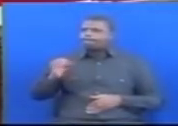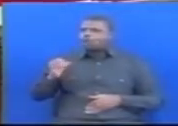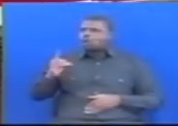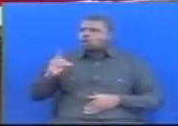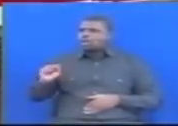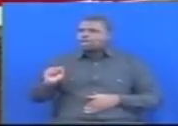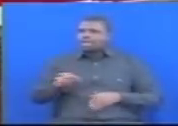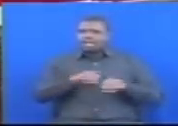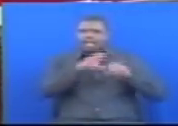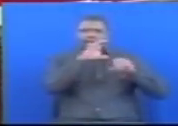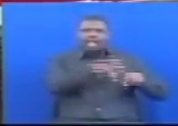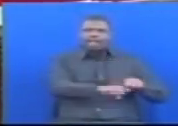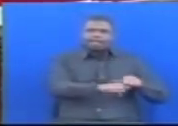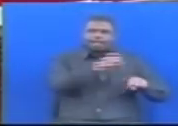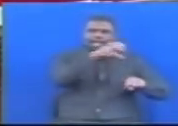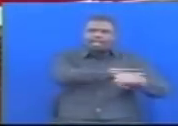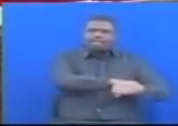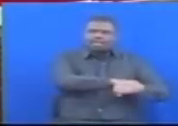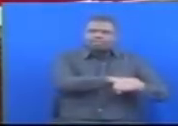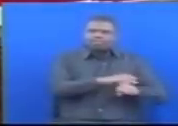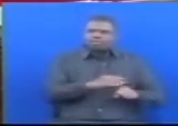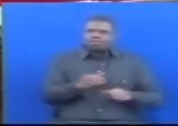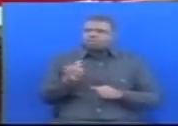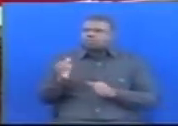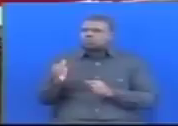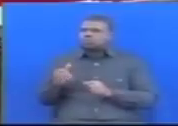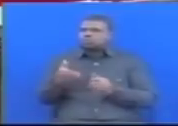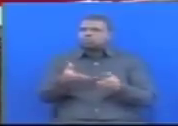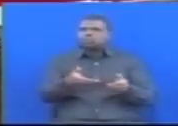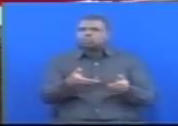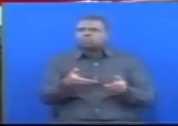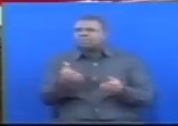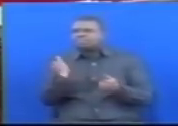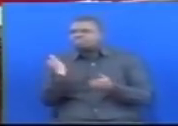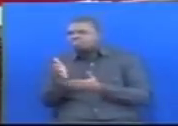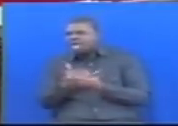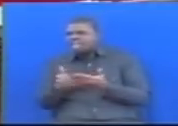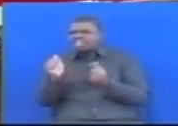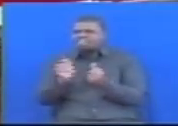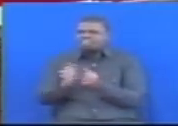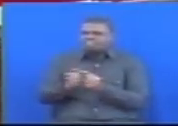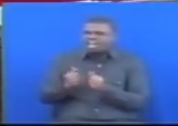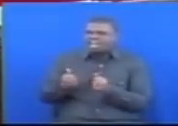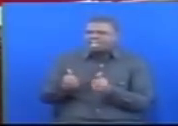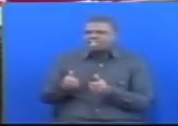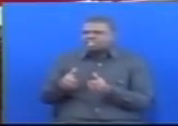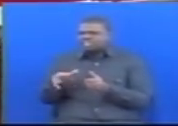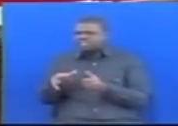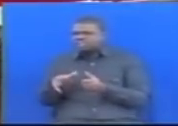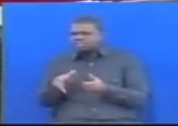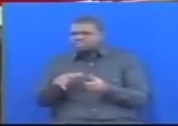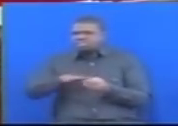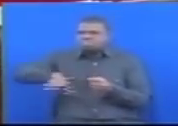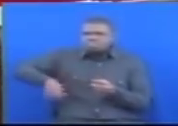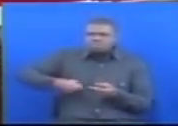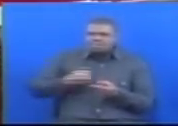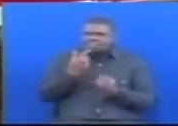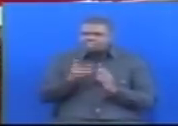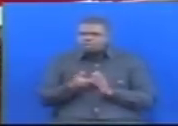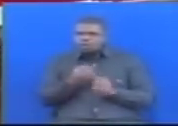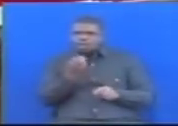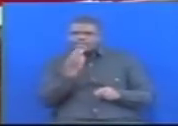kukamatwa mara kwa mara. Je, kwa nini pikipiki zao zinapokamatwa na wanapoenda kuzichukua hukuta baadhi ya vifaa kama